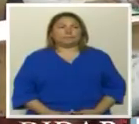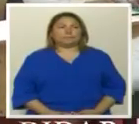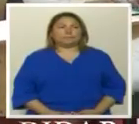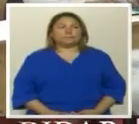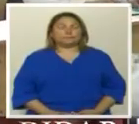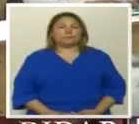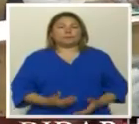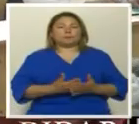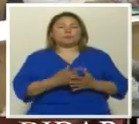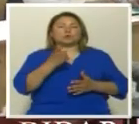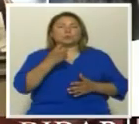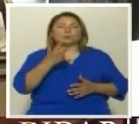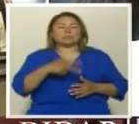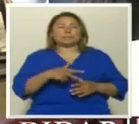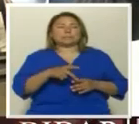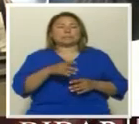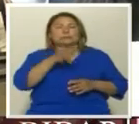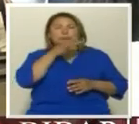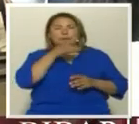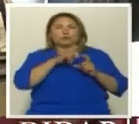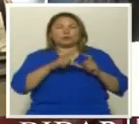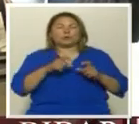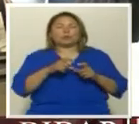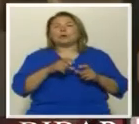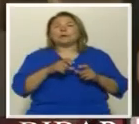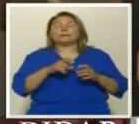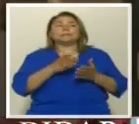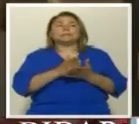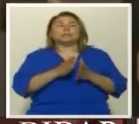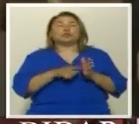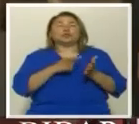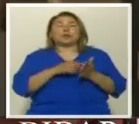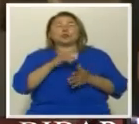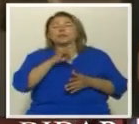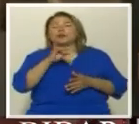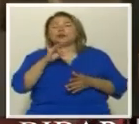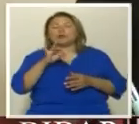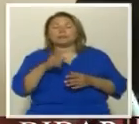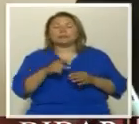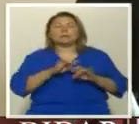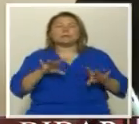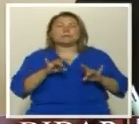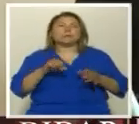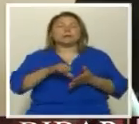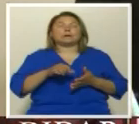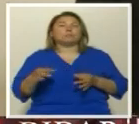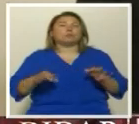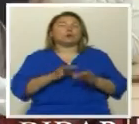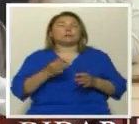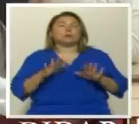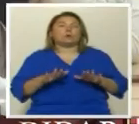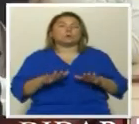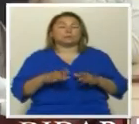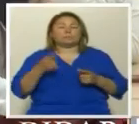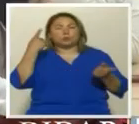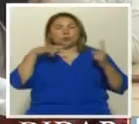почти 135 лет существует всемирно известный журнал National Geographic представители от нашей страны рассказали какие проекты сейчас находятся